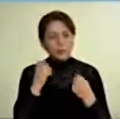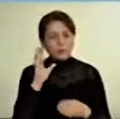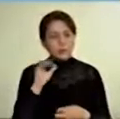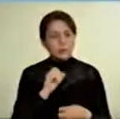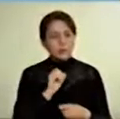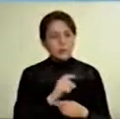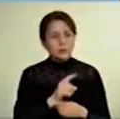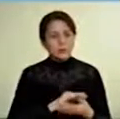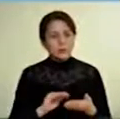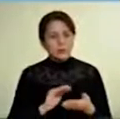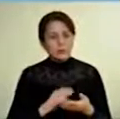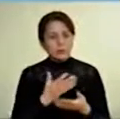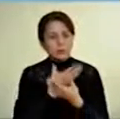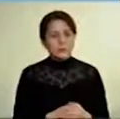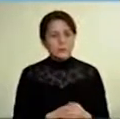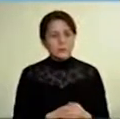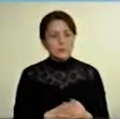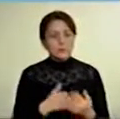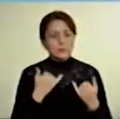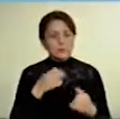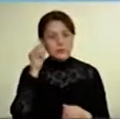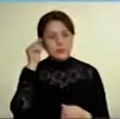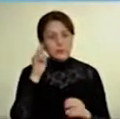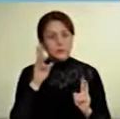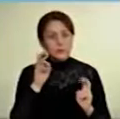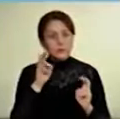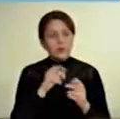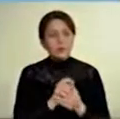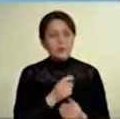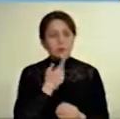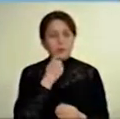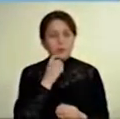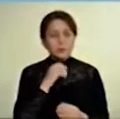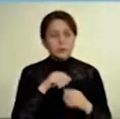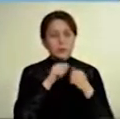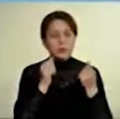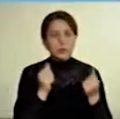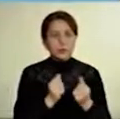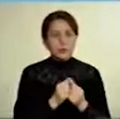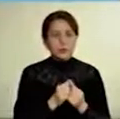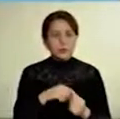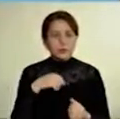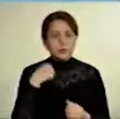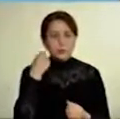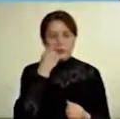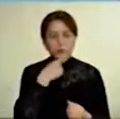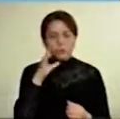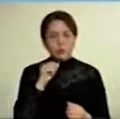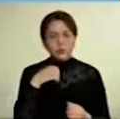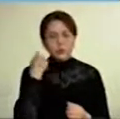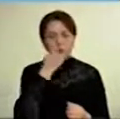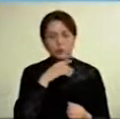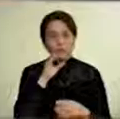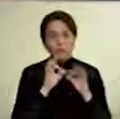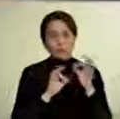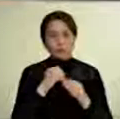topshiriqlarni yozib borishni unutmang. Bugungi darsimizning mavzusi murakkab shakllarning yuzi va yuz o'lchov